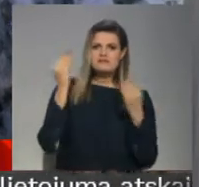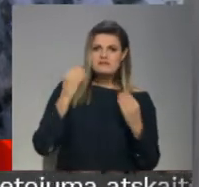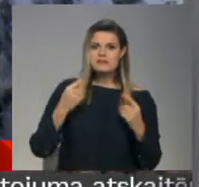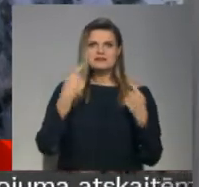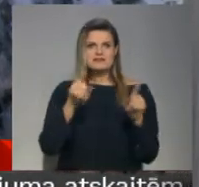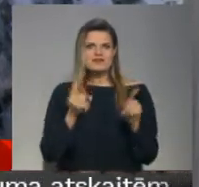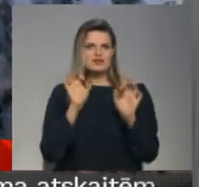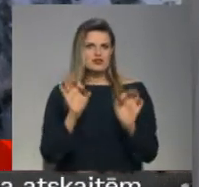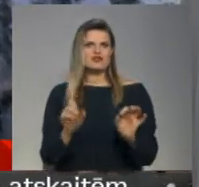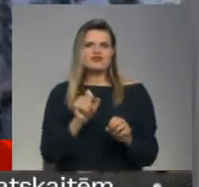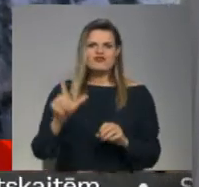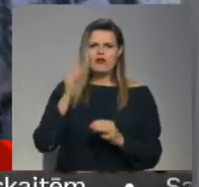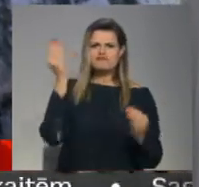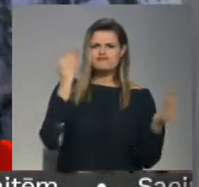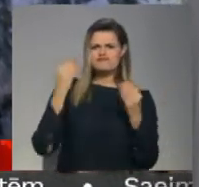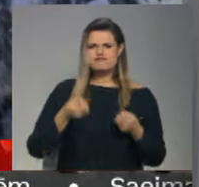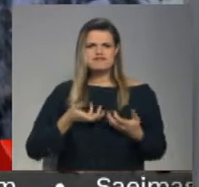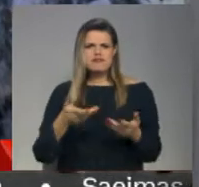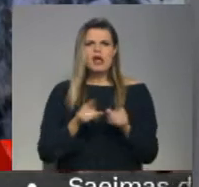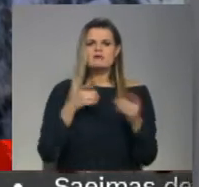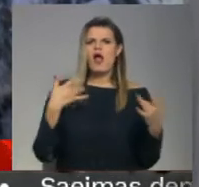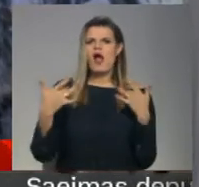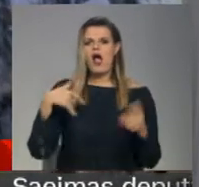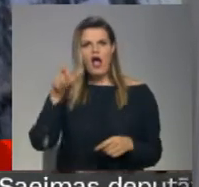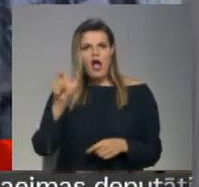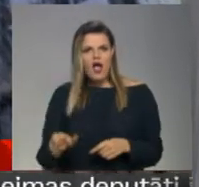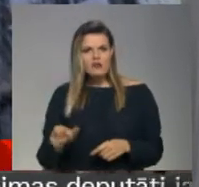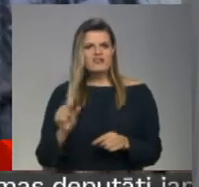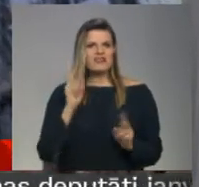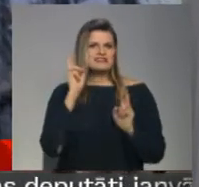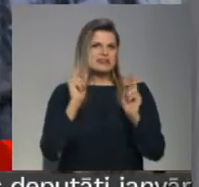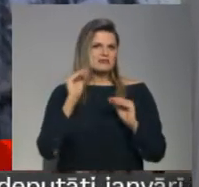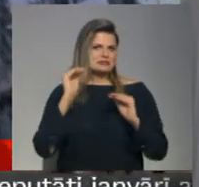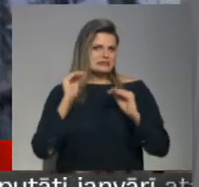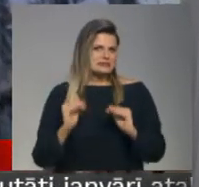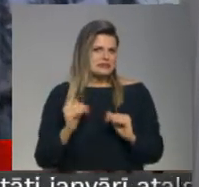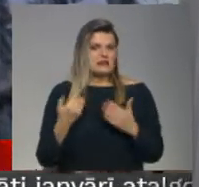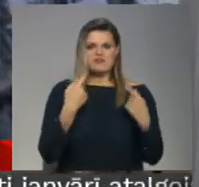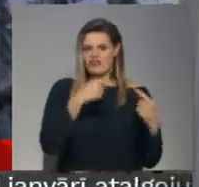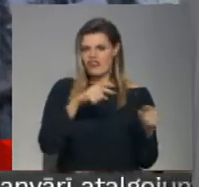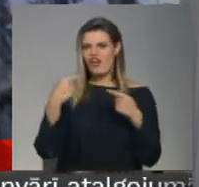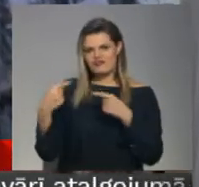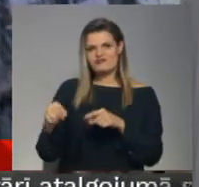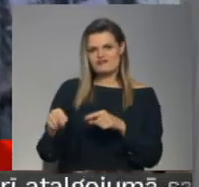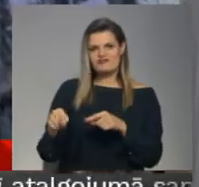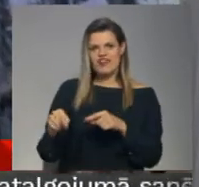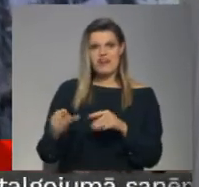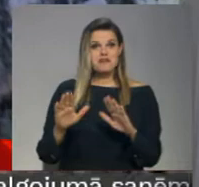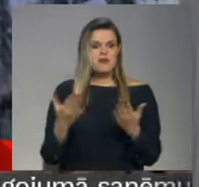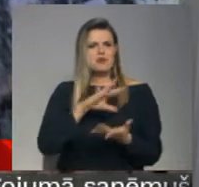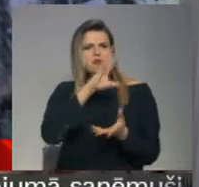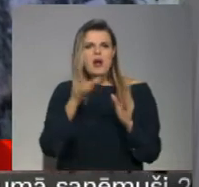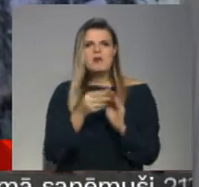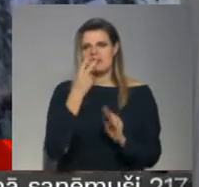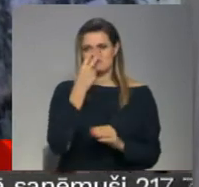Savukārt kāds cits varbūt vairāk izpaužās kā aktieris un varbūt tas skanējums, nu, mazliet ir ne tik kā varbūt gribētos, bet